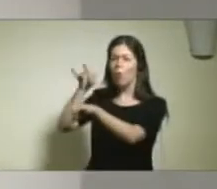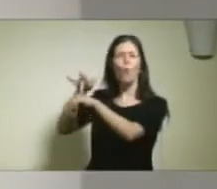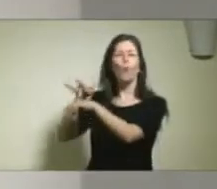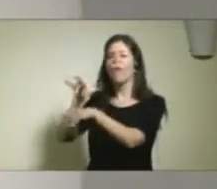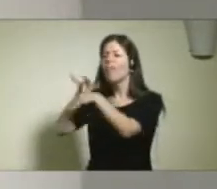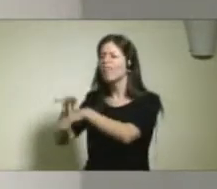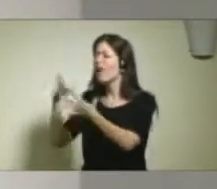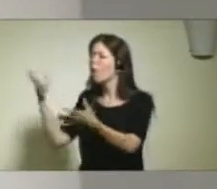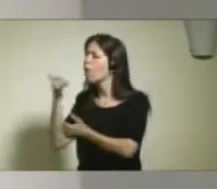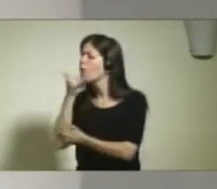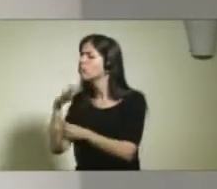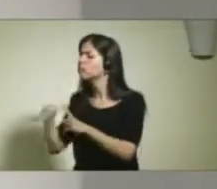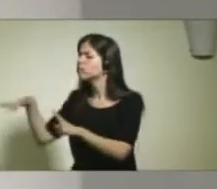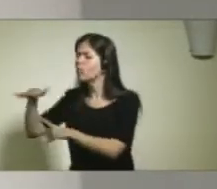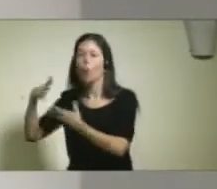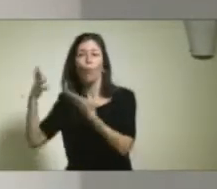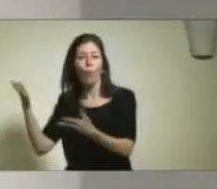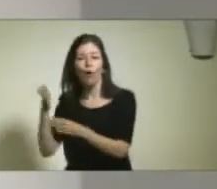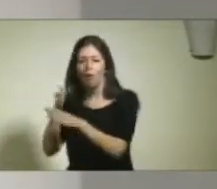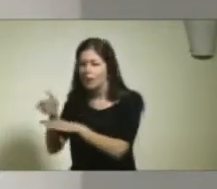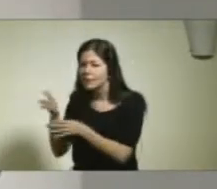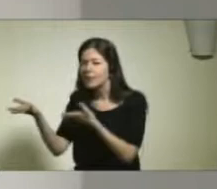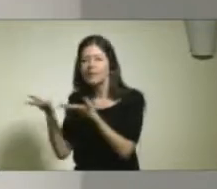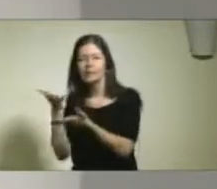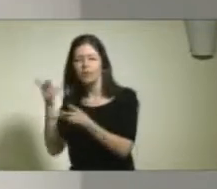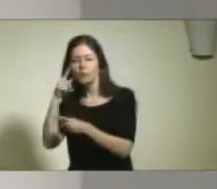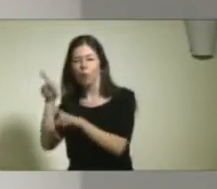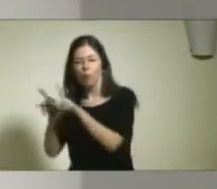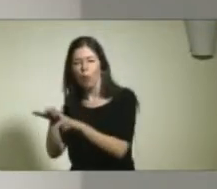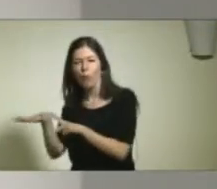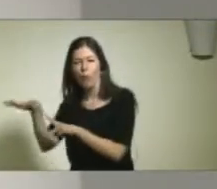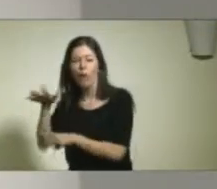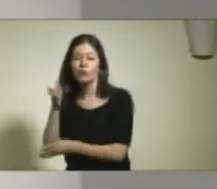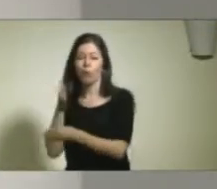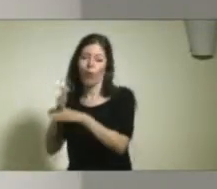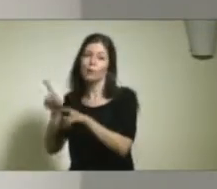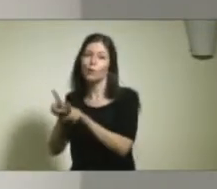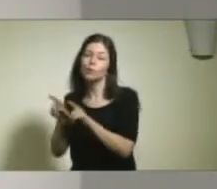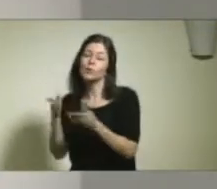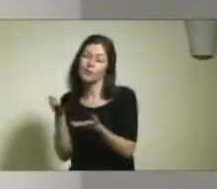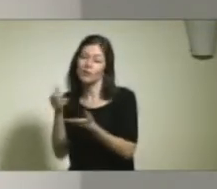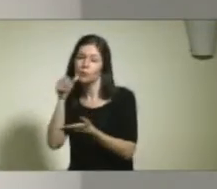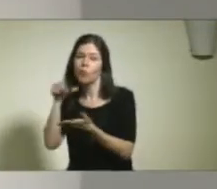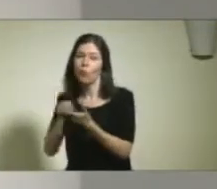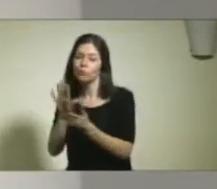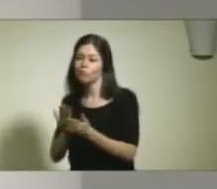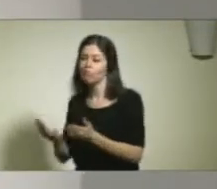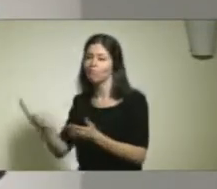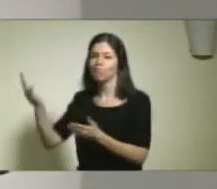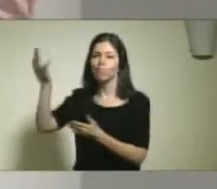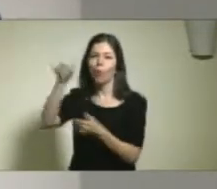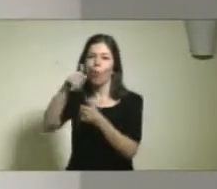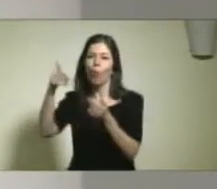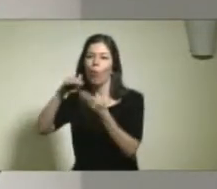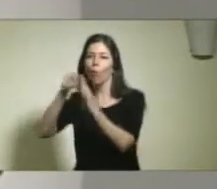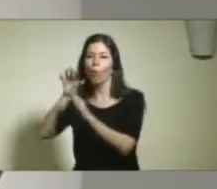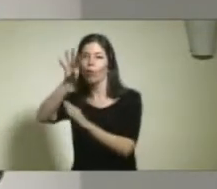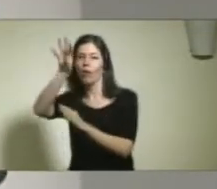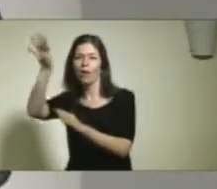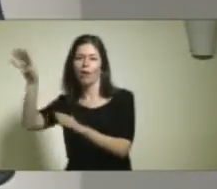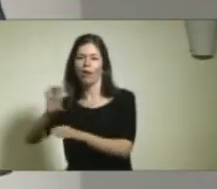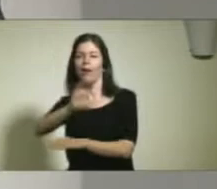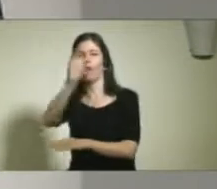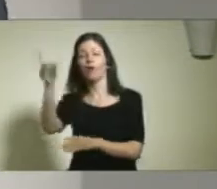passe au niveau de l'accès aux services bancaires et aux services postaux à travers les autres communautés du